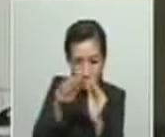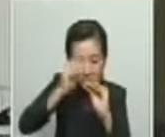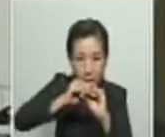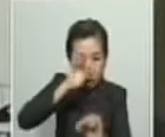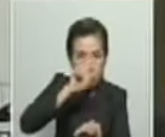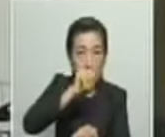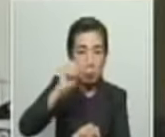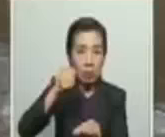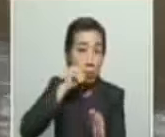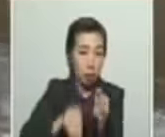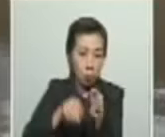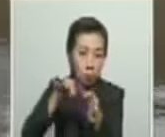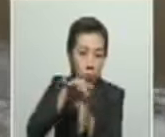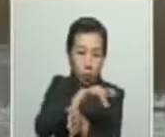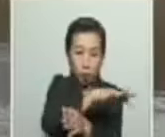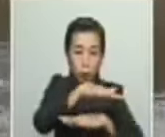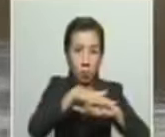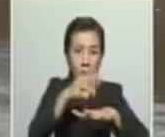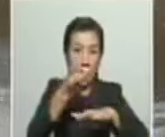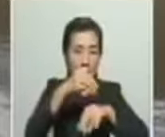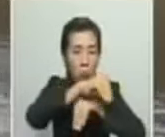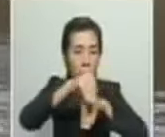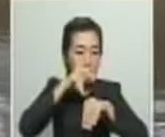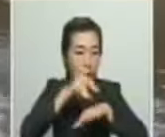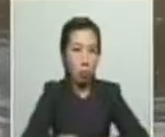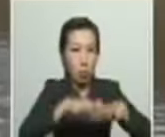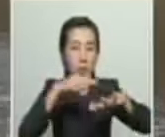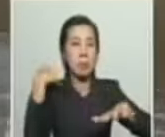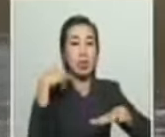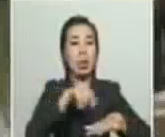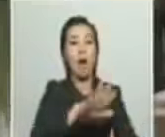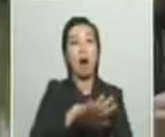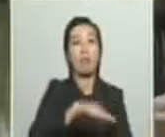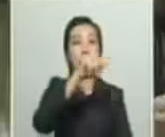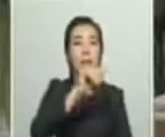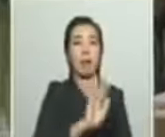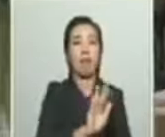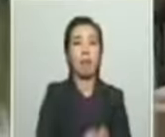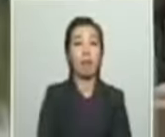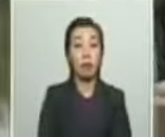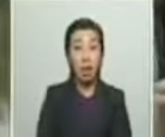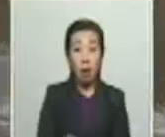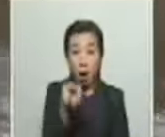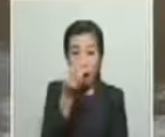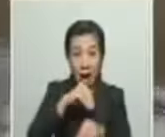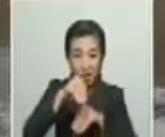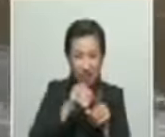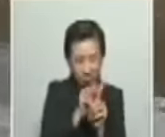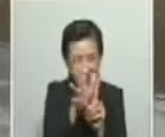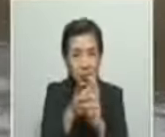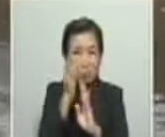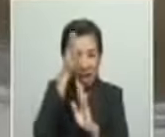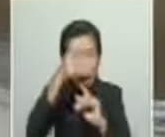ก็ล้นตลิ่งไปท่วมทุ่งนาข้าวหลายตำบล นะครับในอำเภอเมืองนี่นะโอ้เพราะข้าวนี่บอกว่าพร้อมจะเก็บเกี่ยวอีกสัปด